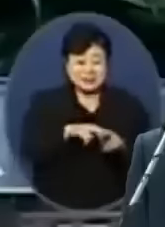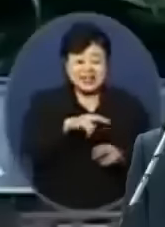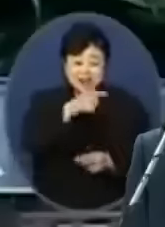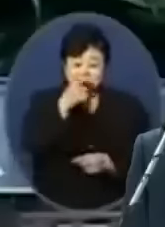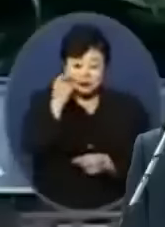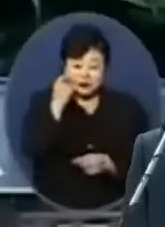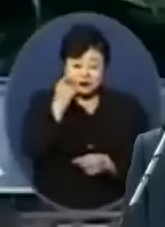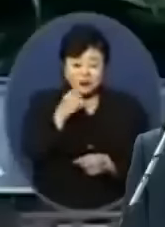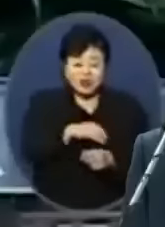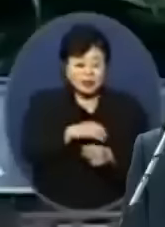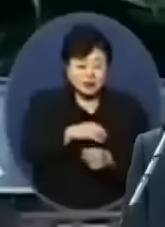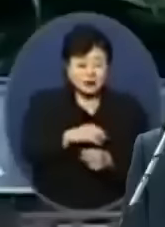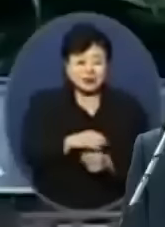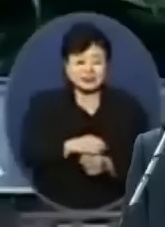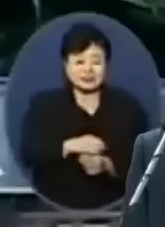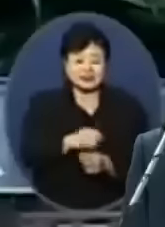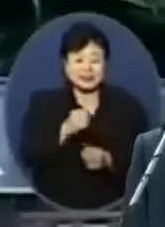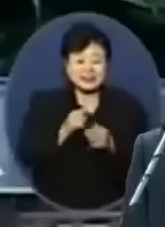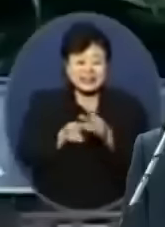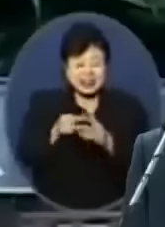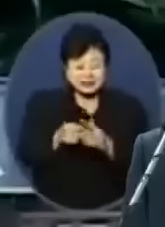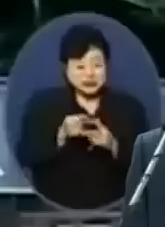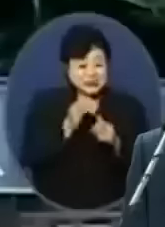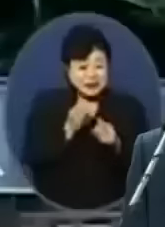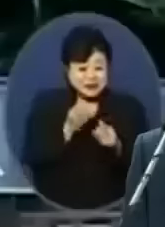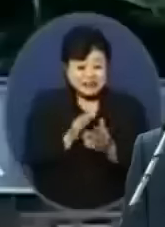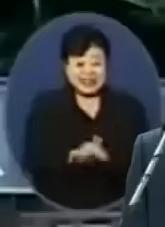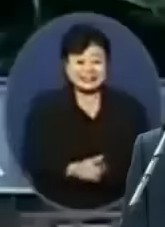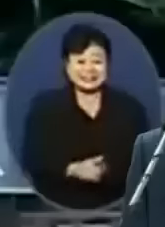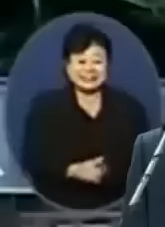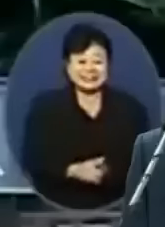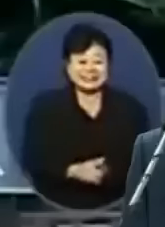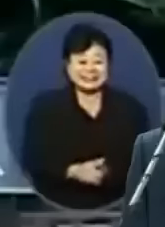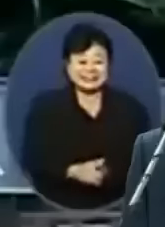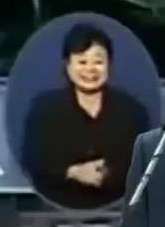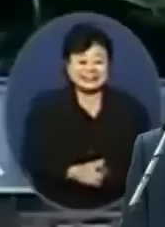부족합니다. 불편하시더라도 양해해 주시기 바랍니다.